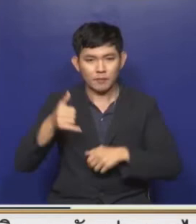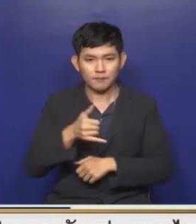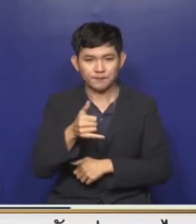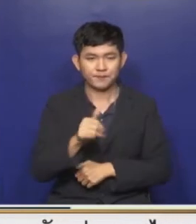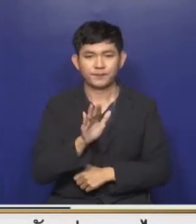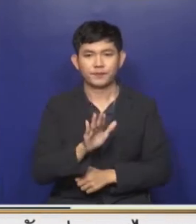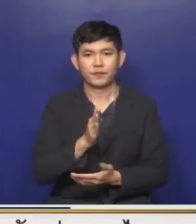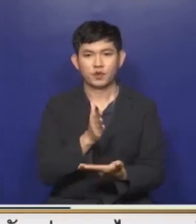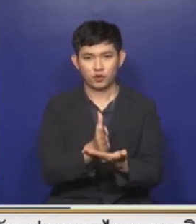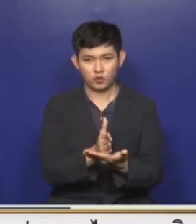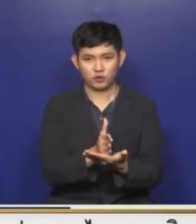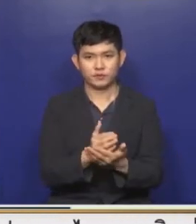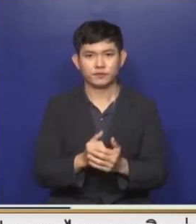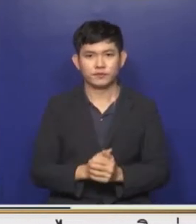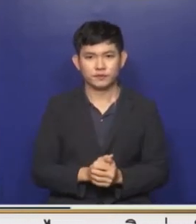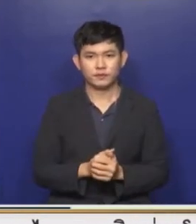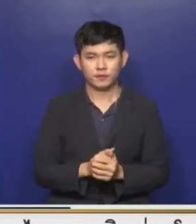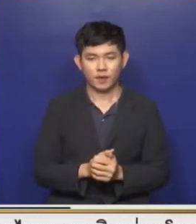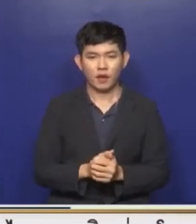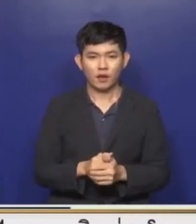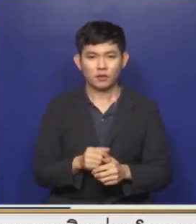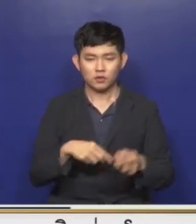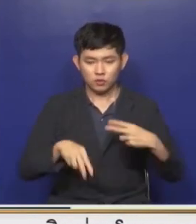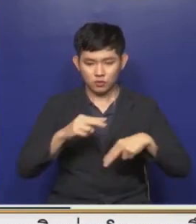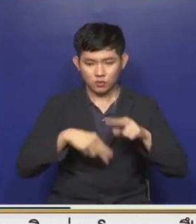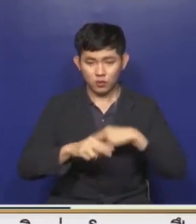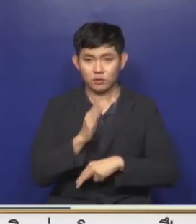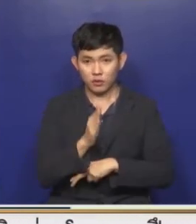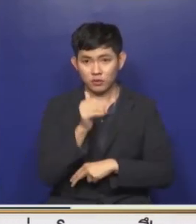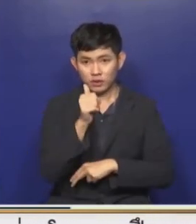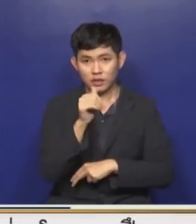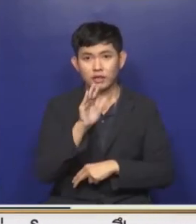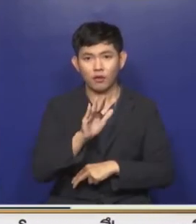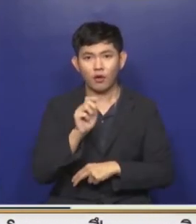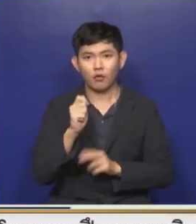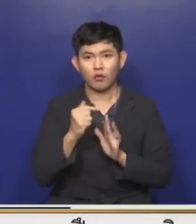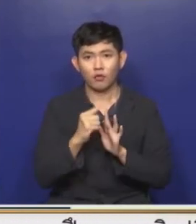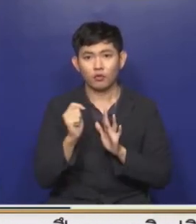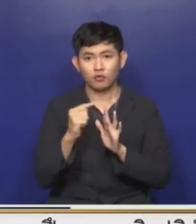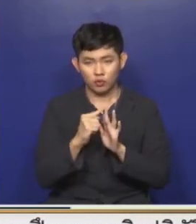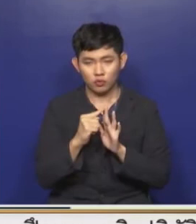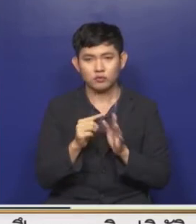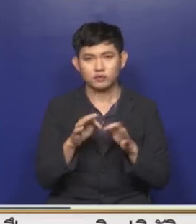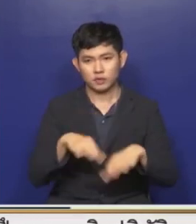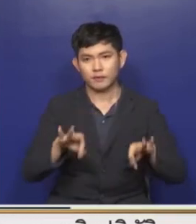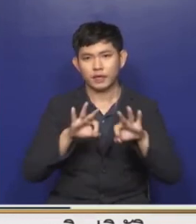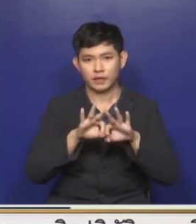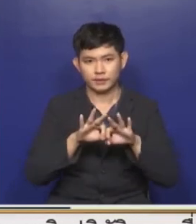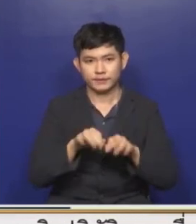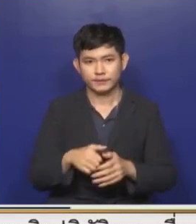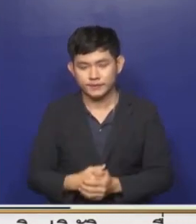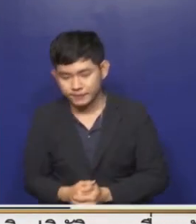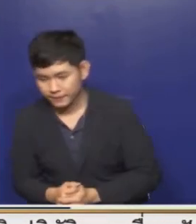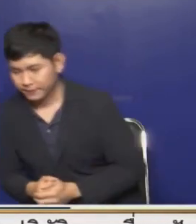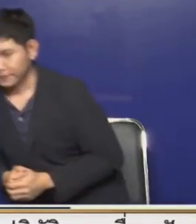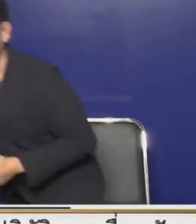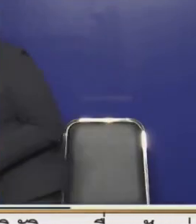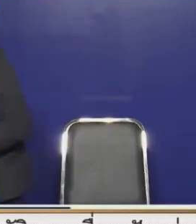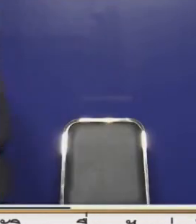้าาแมนยำของ การพยากรากาศของคมปุิCom น Genู้ เป็ึ ๆ ปัจจั ทมความสำคัเช่นกัน